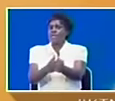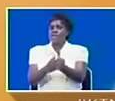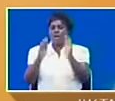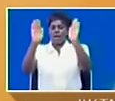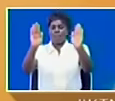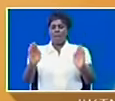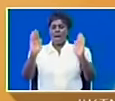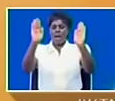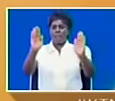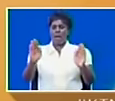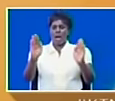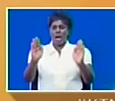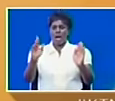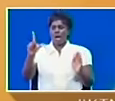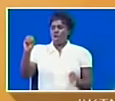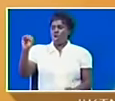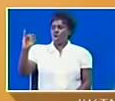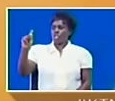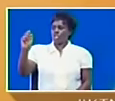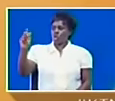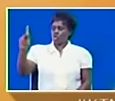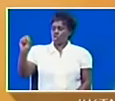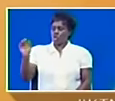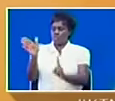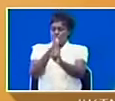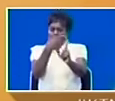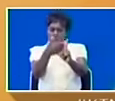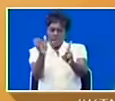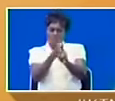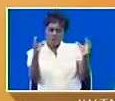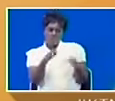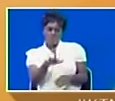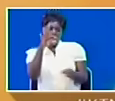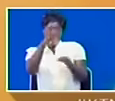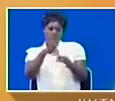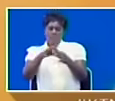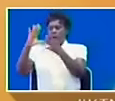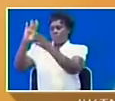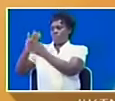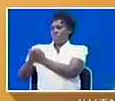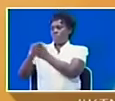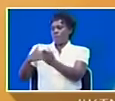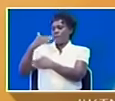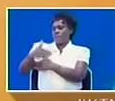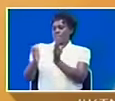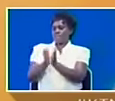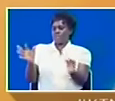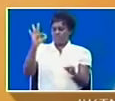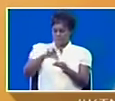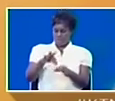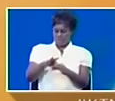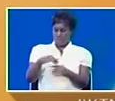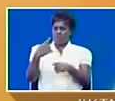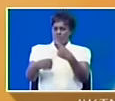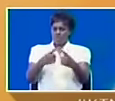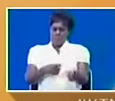za Jubilee katika maeneo ya Loitoktok, ambapo wamewarai wakaazi kupigia muungano huo kura kwenye uchaguzi mkuu ujao. Aidha,